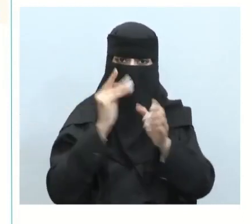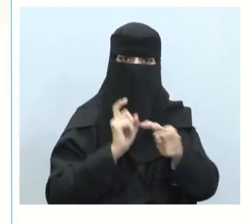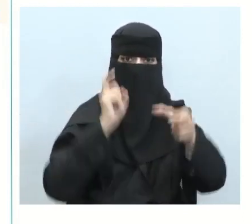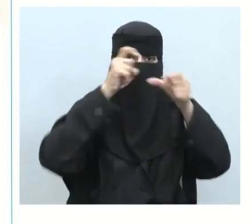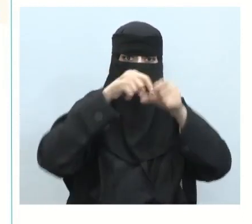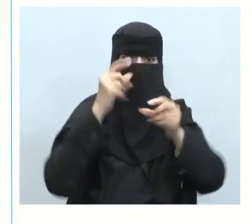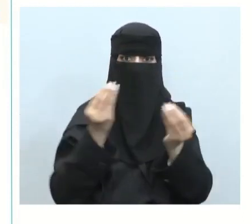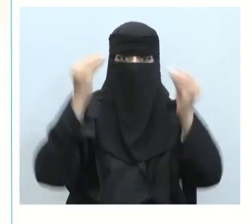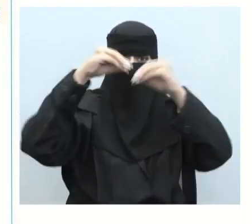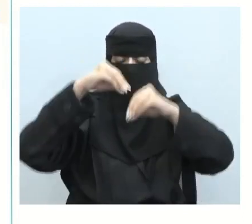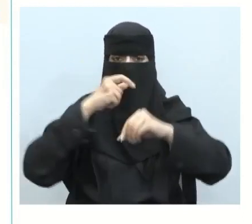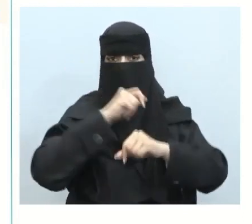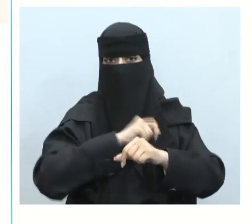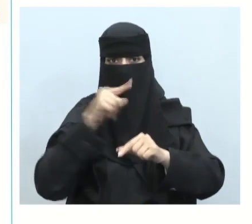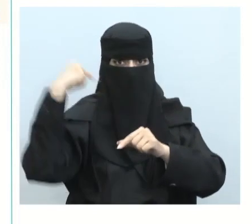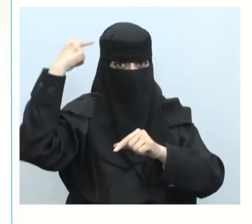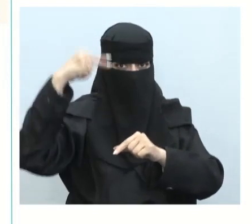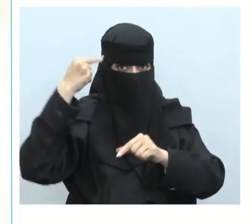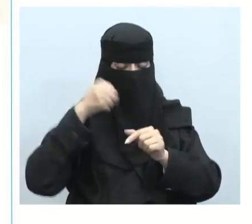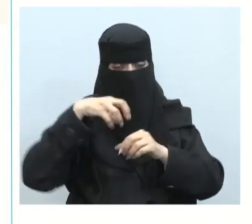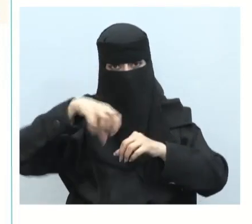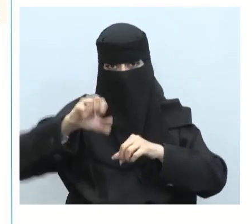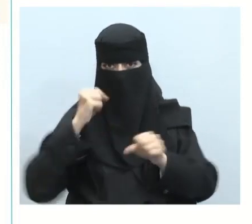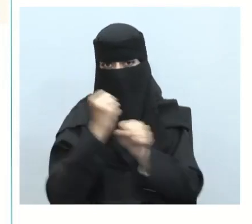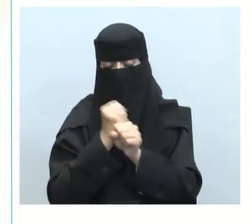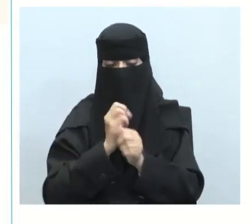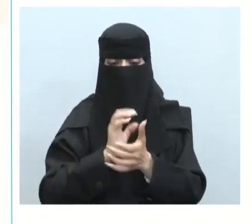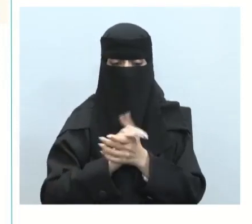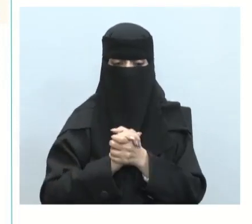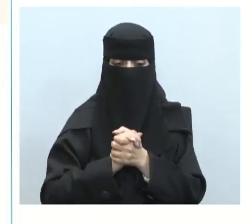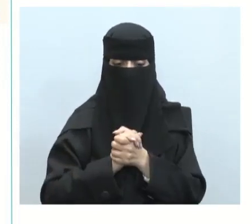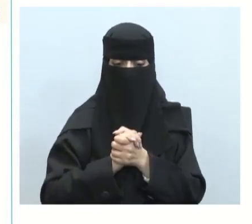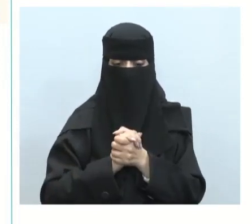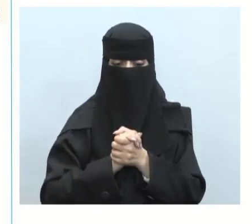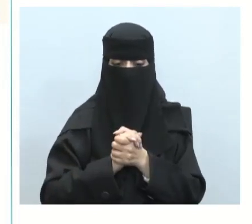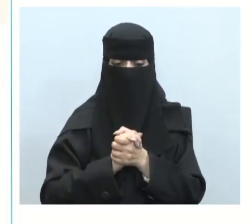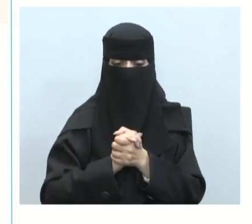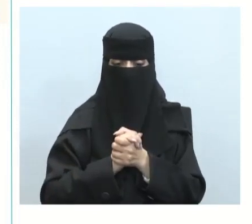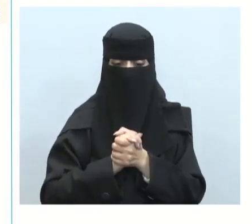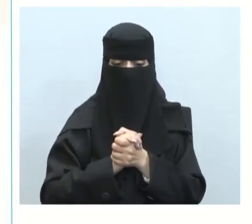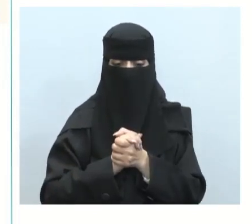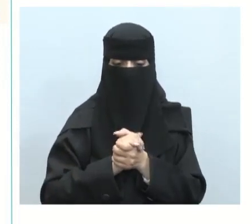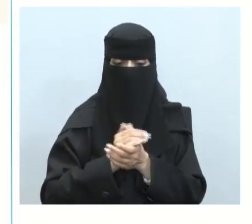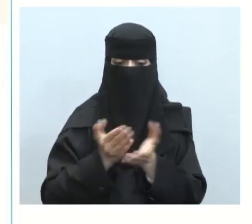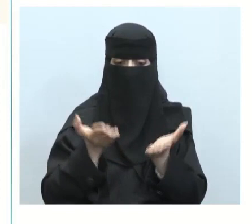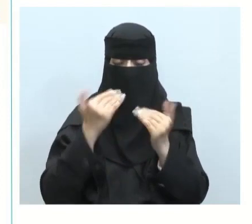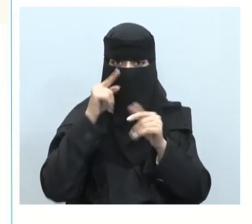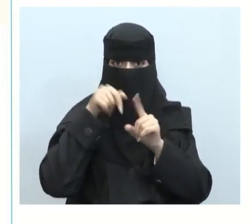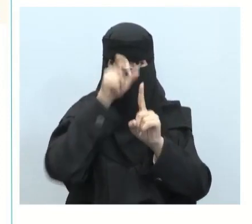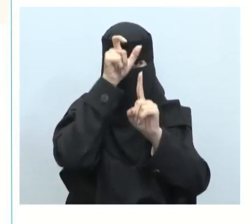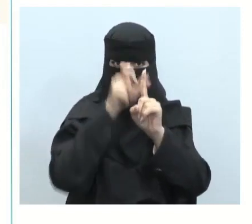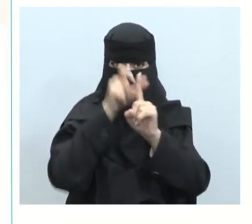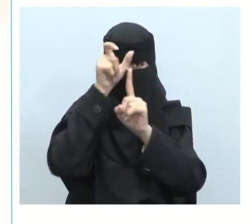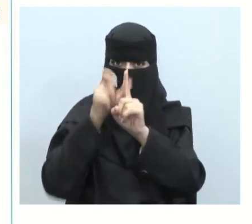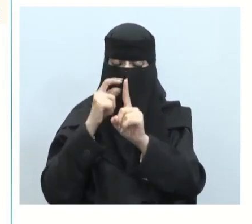زياده في الانتاجيه اذا هي فكرت من حيث العمل يخضع اكثر الموظفين كفاءه للدراسه اذا